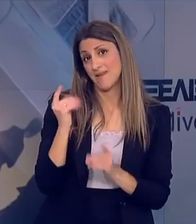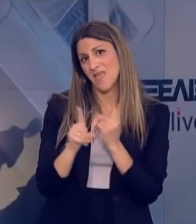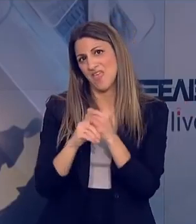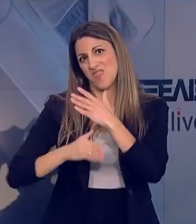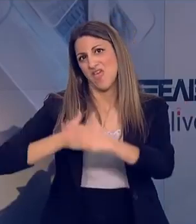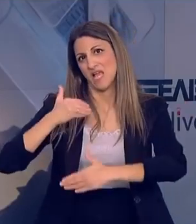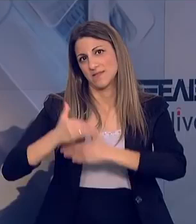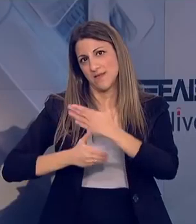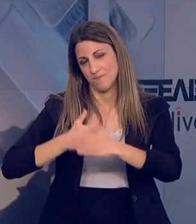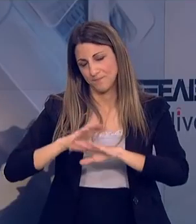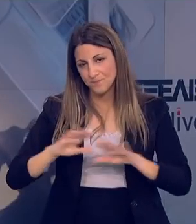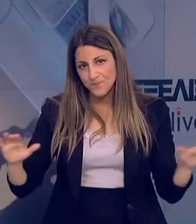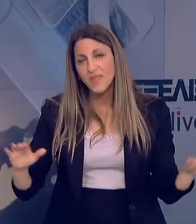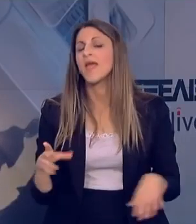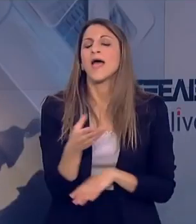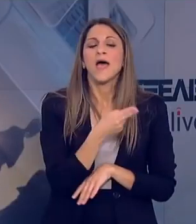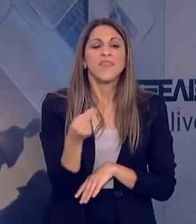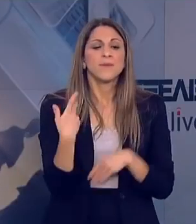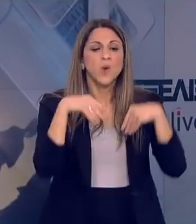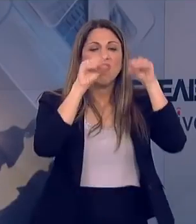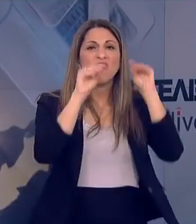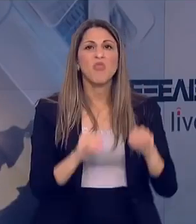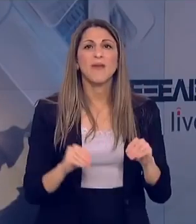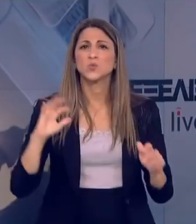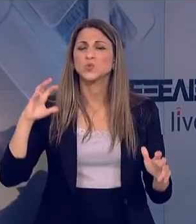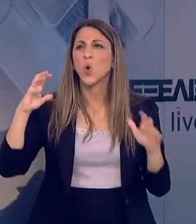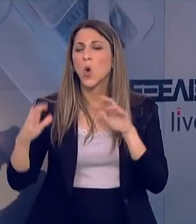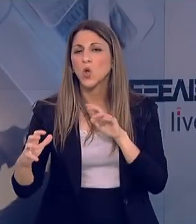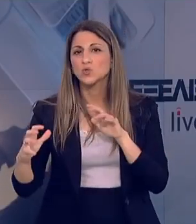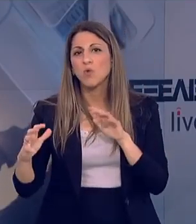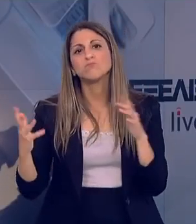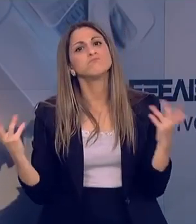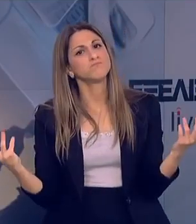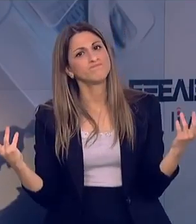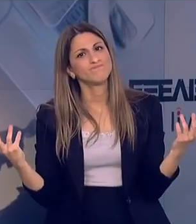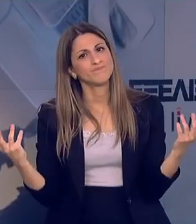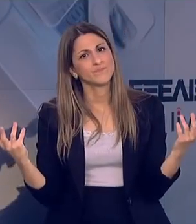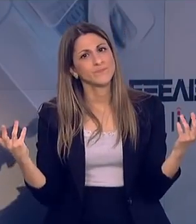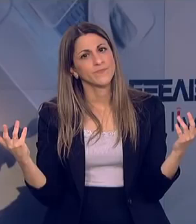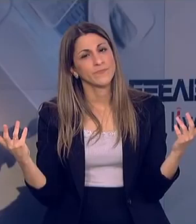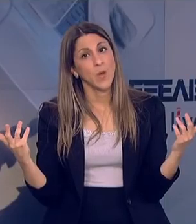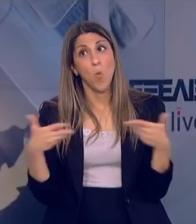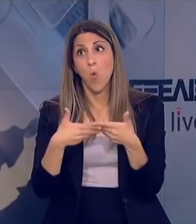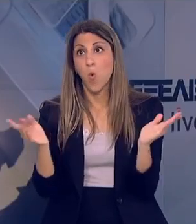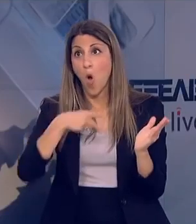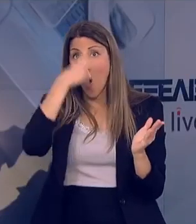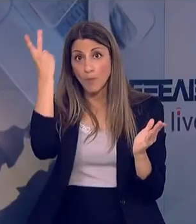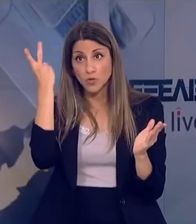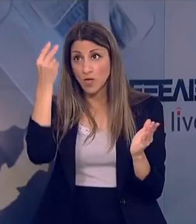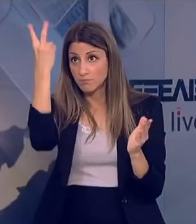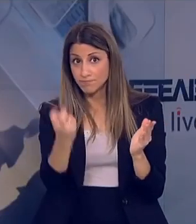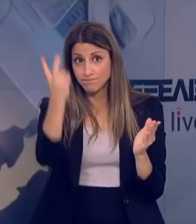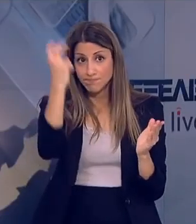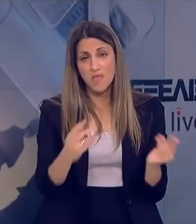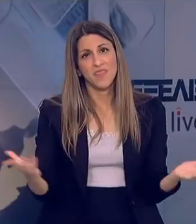αυτό. Το θέμα, το πόσο ανοιχτά είναι τα δεδομένα σε παγκόσμιο επίπεδο, βεβαίως και με βρει σύμφωνο δημοσιογράφος, δεν είναι τόσο ανοιχτά από